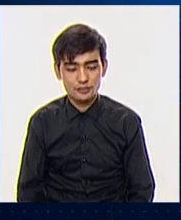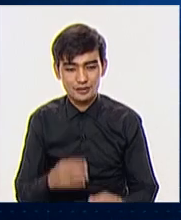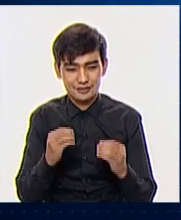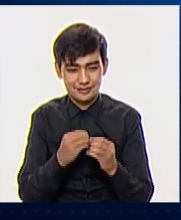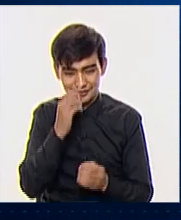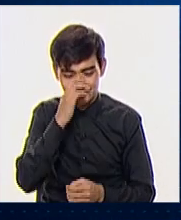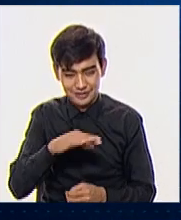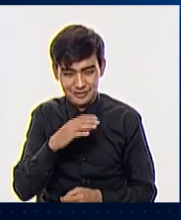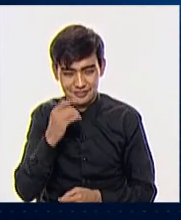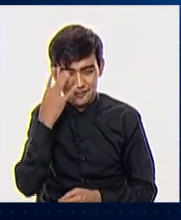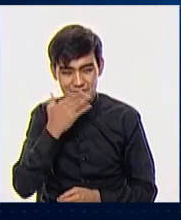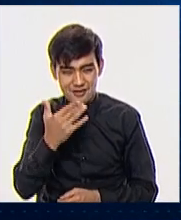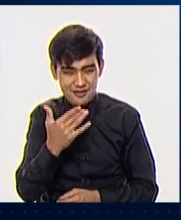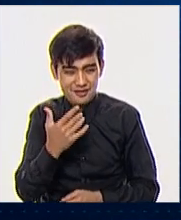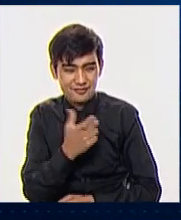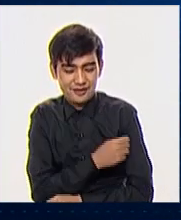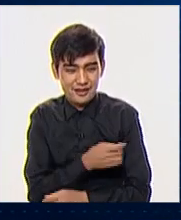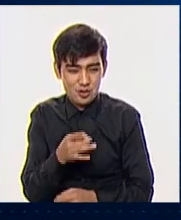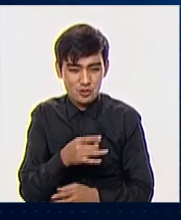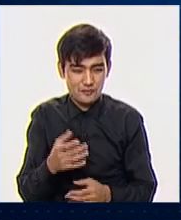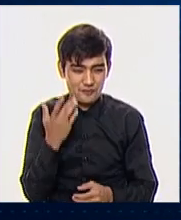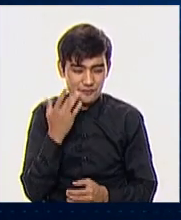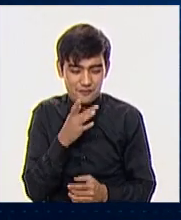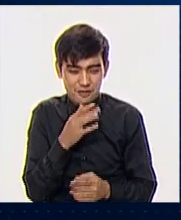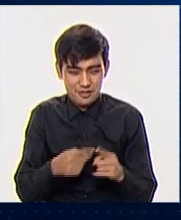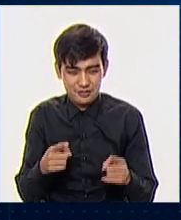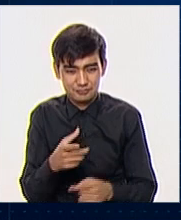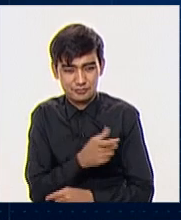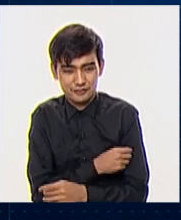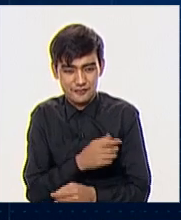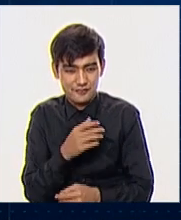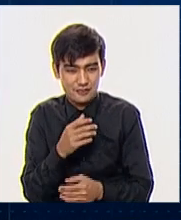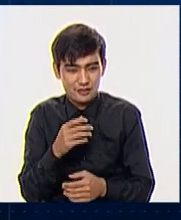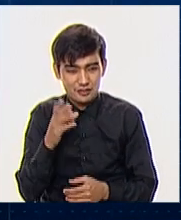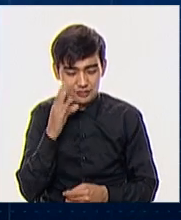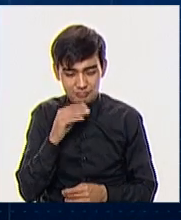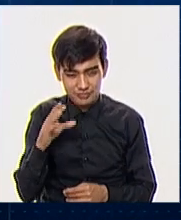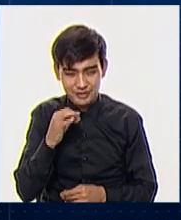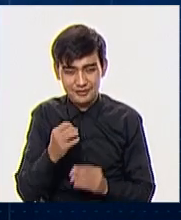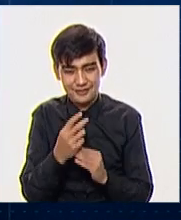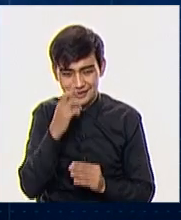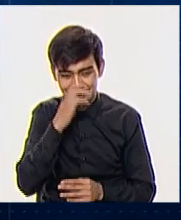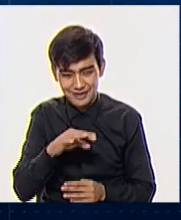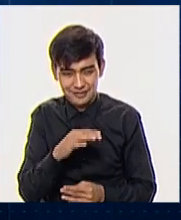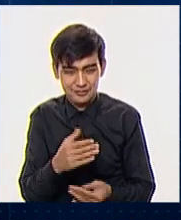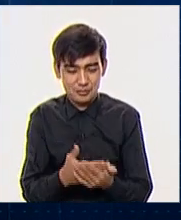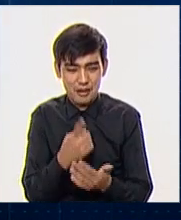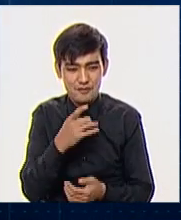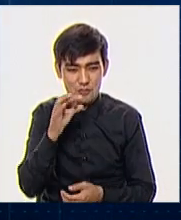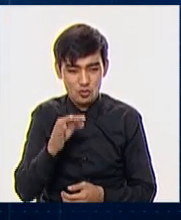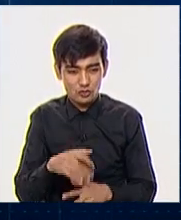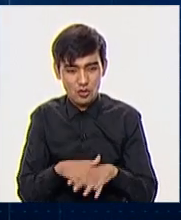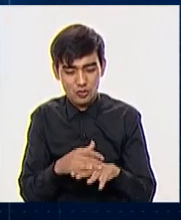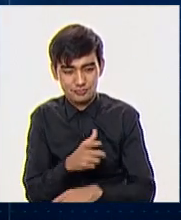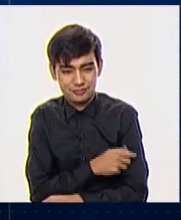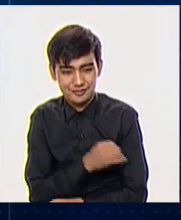Десятки стран африканского и тихоокеанского регионов по-прежнему лишены доступа к вакцинам. Еще в 12 странах привиты менее 1%